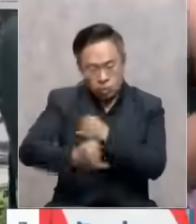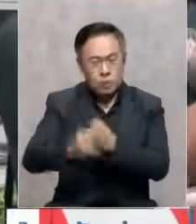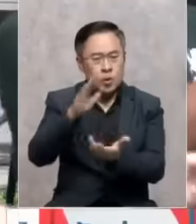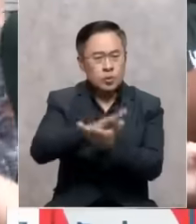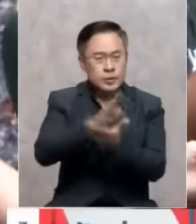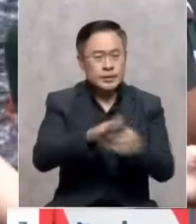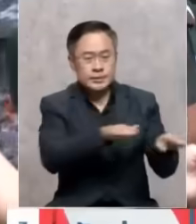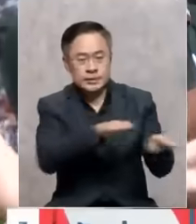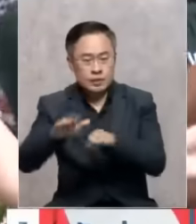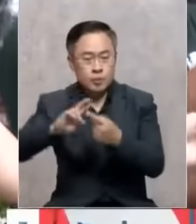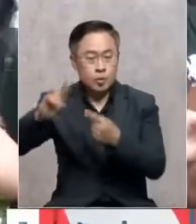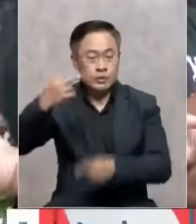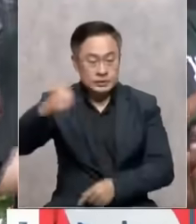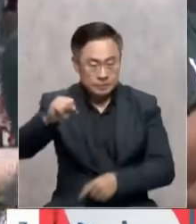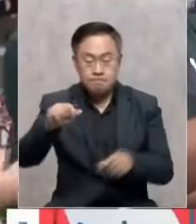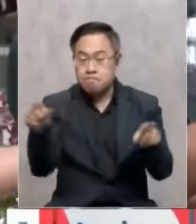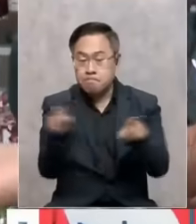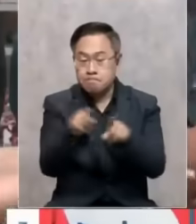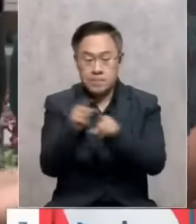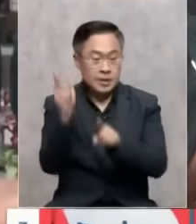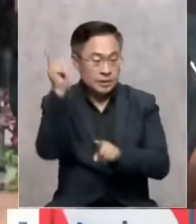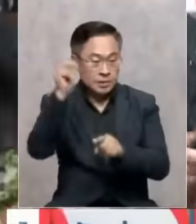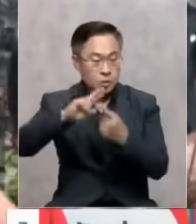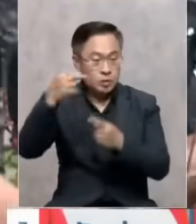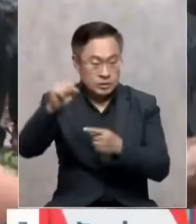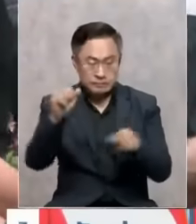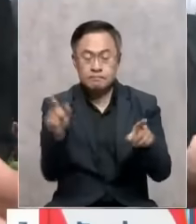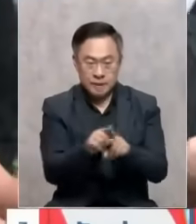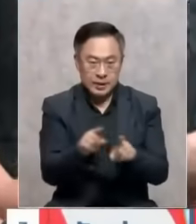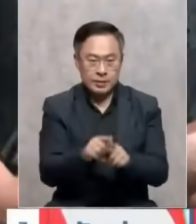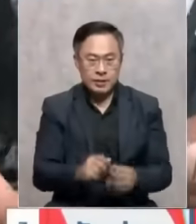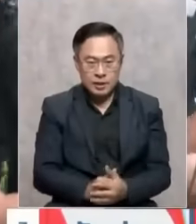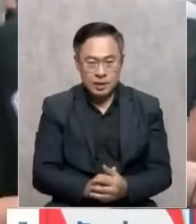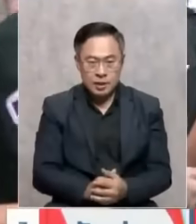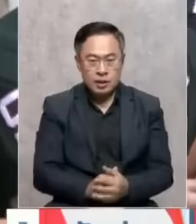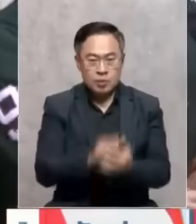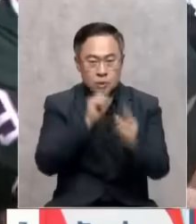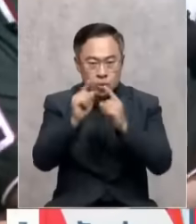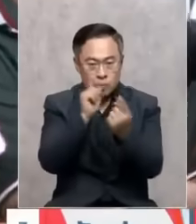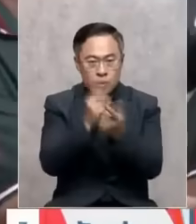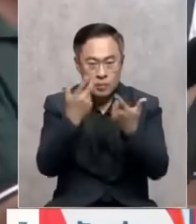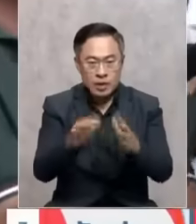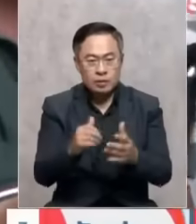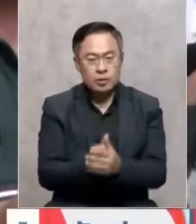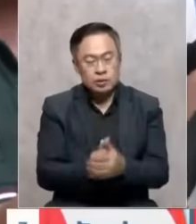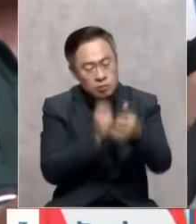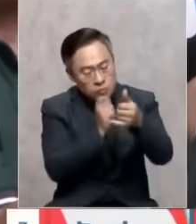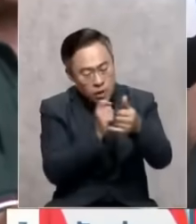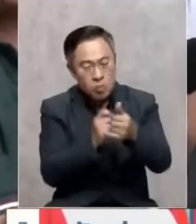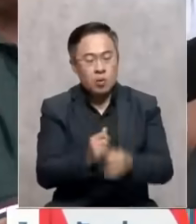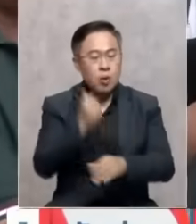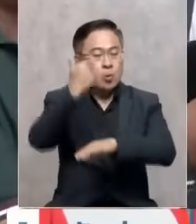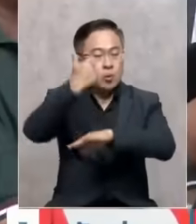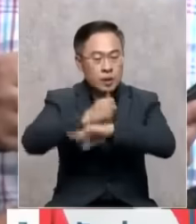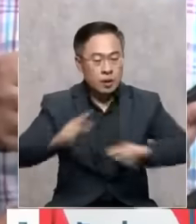นแหละพอพบเสร็จออกมานี่ครับก็สัมภาษณ์ก็จะมีบางช่วงบางตอนบอกว่ามาพบเนี่ยโอ้ท่านมีความรู้เยอะมาก